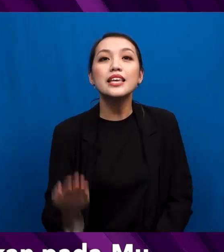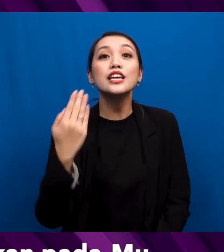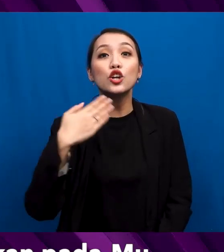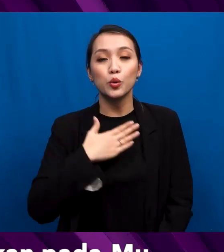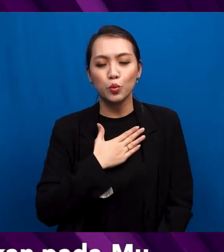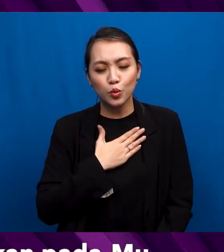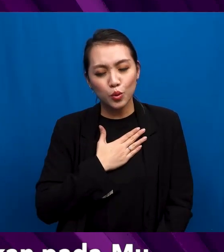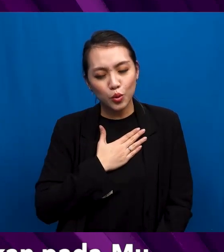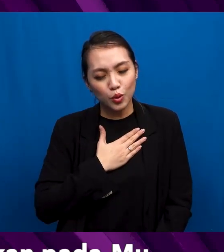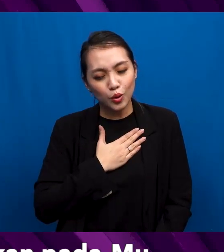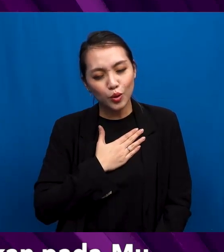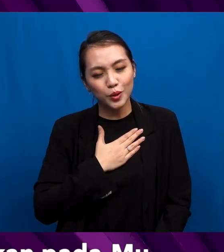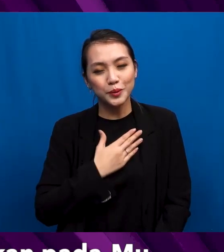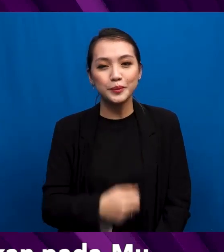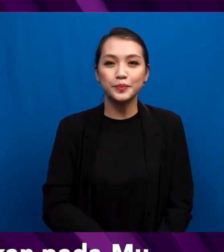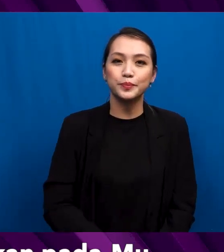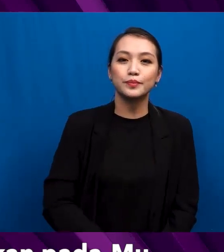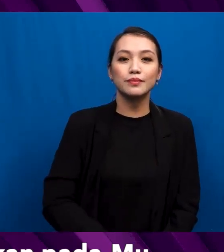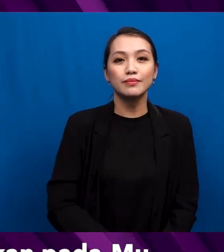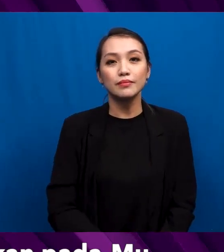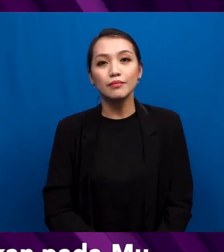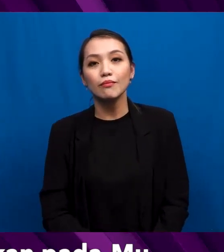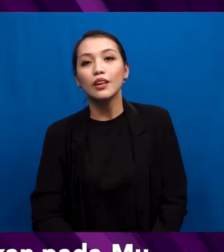inilah hidupku.